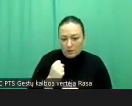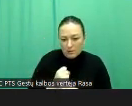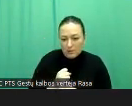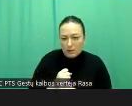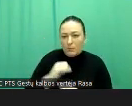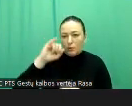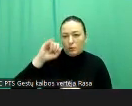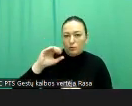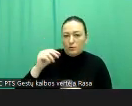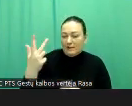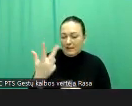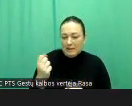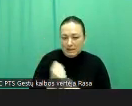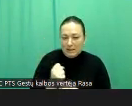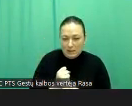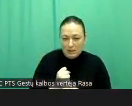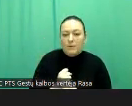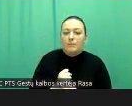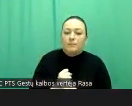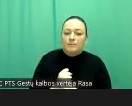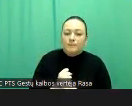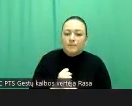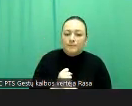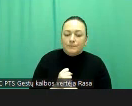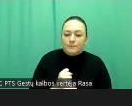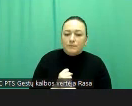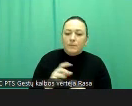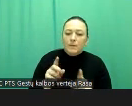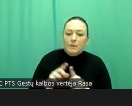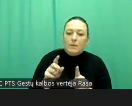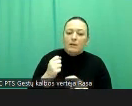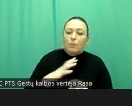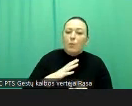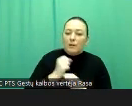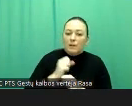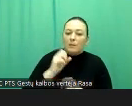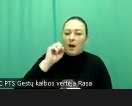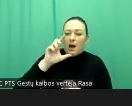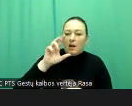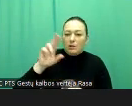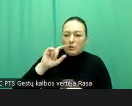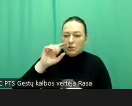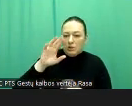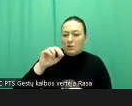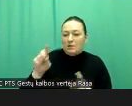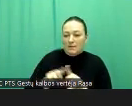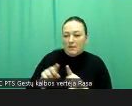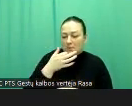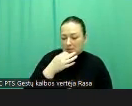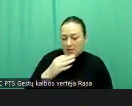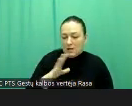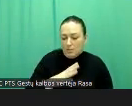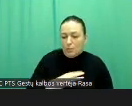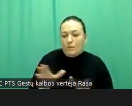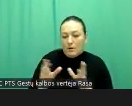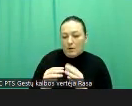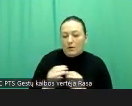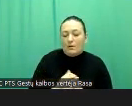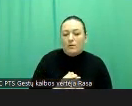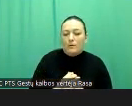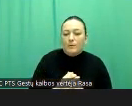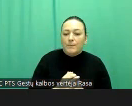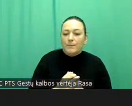Krisu, ir mes kartu su Džein dirbome Alžyre, kaip ji ką tik paminėjo. Ir vėlgi